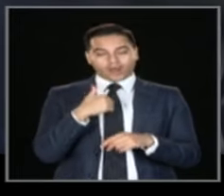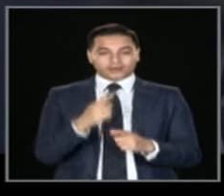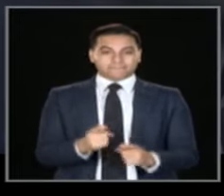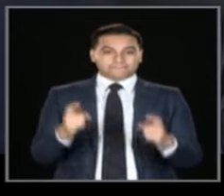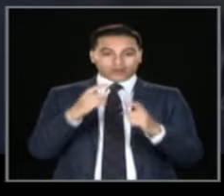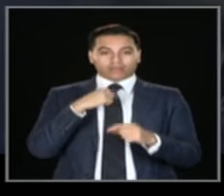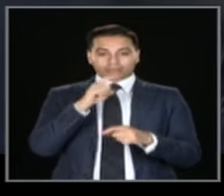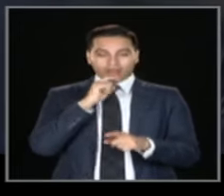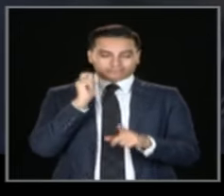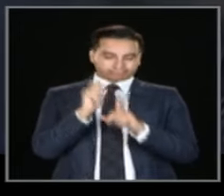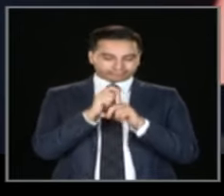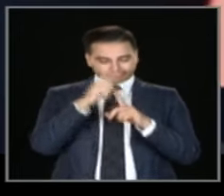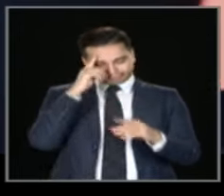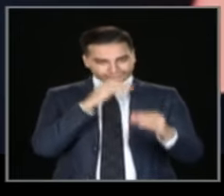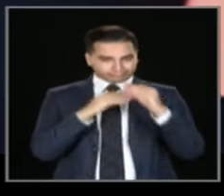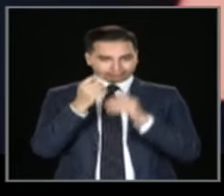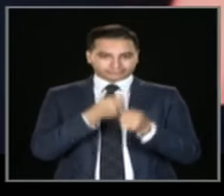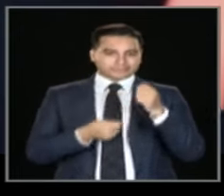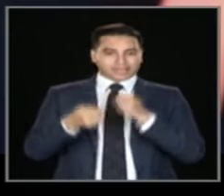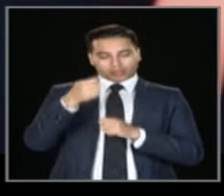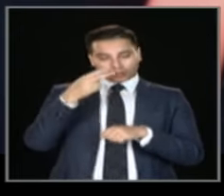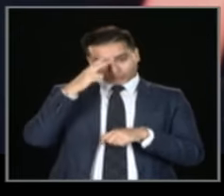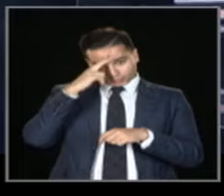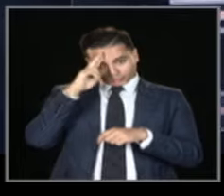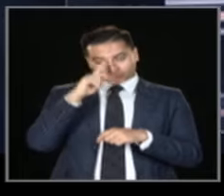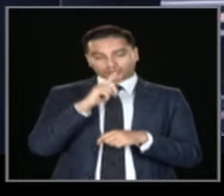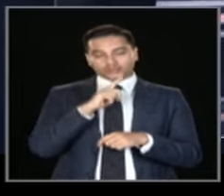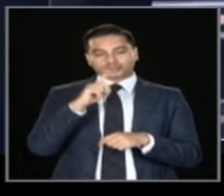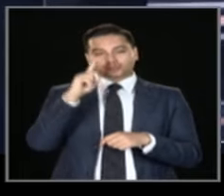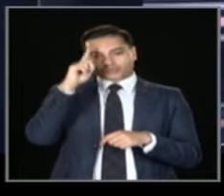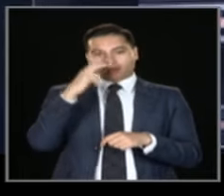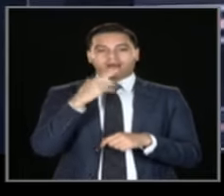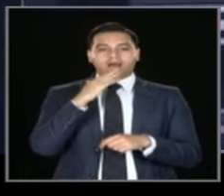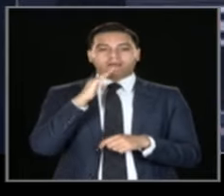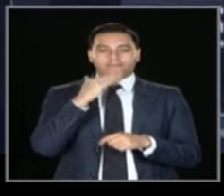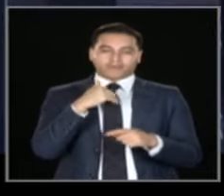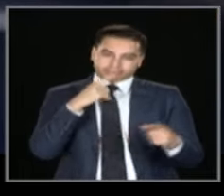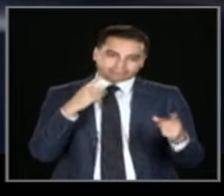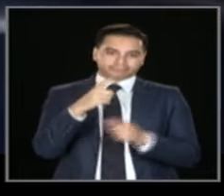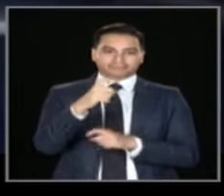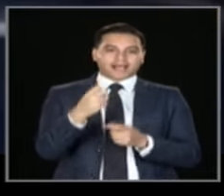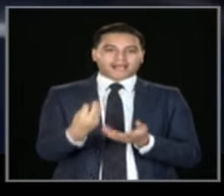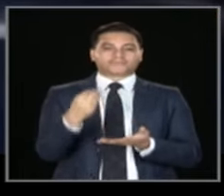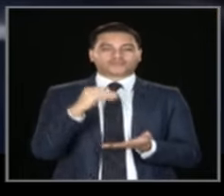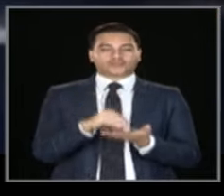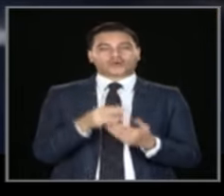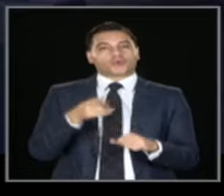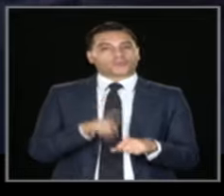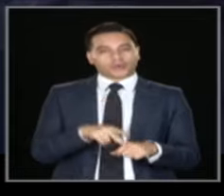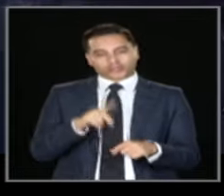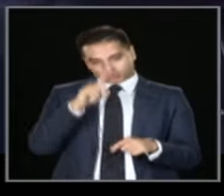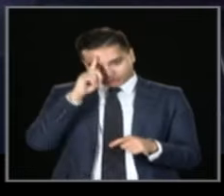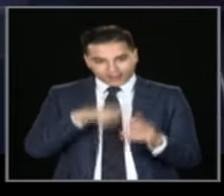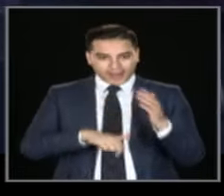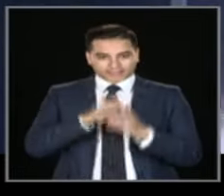نقطة الضعف اللي كانت عندنا واستعدنا أكتر، والحمد لله ربنا وفقنا وحسمنا ضربات الجزاء، وهنحاول ان احنا نحسم الماتش